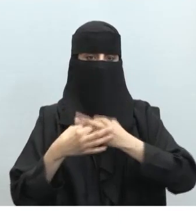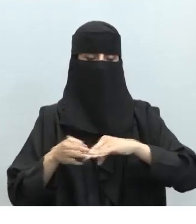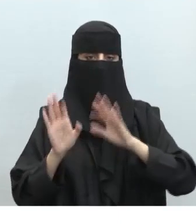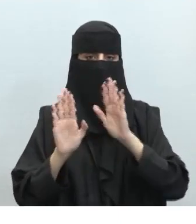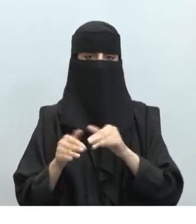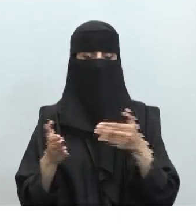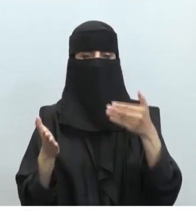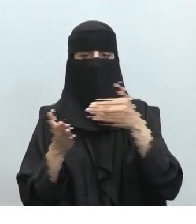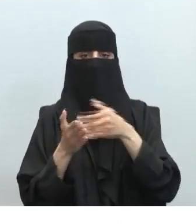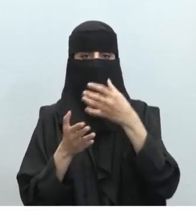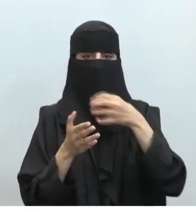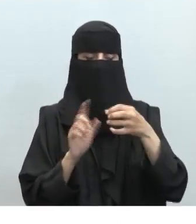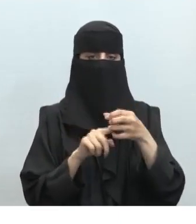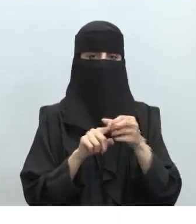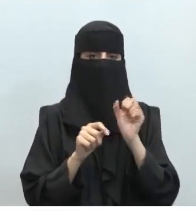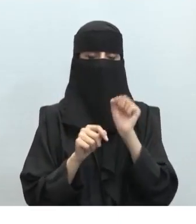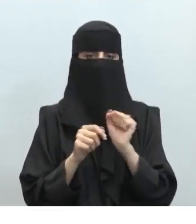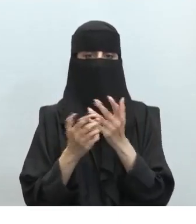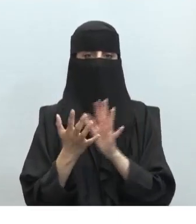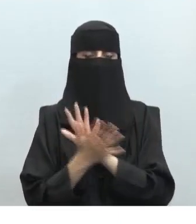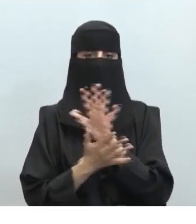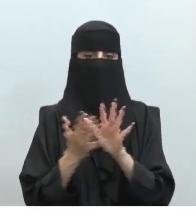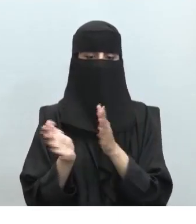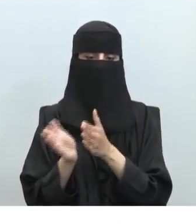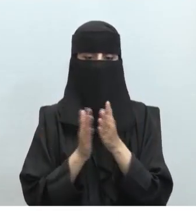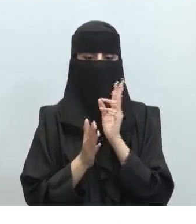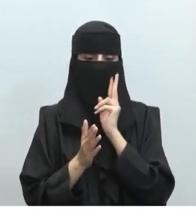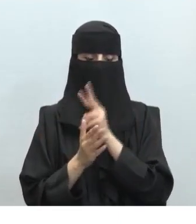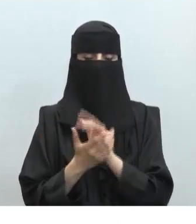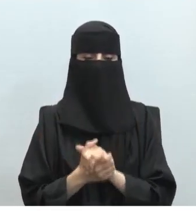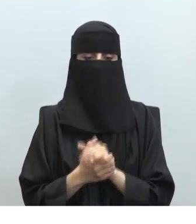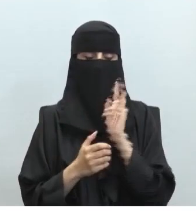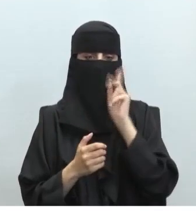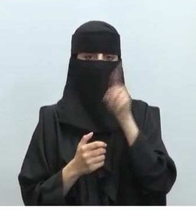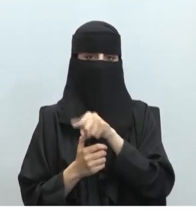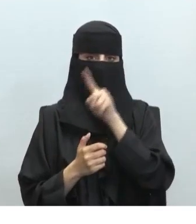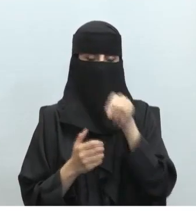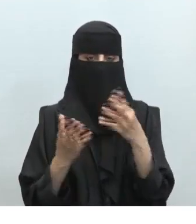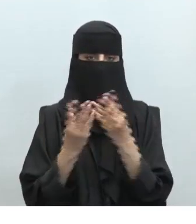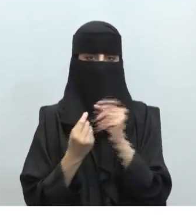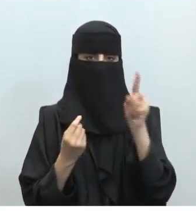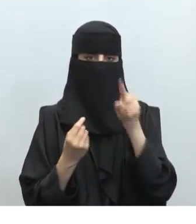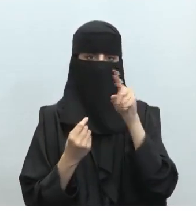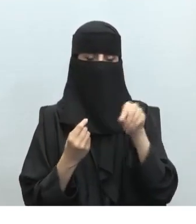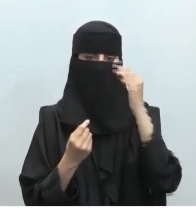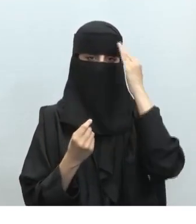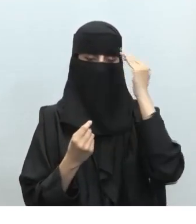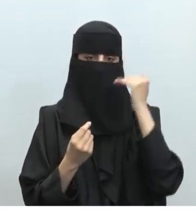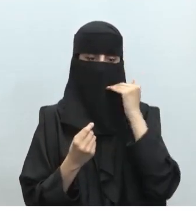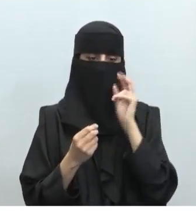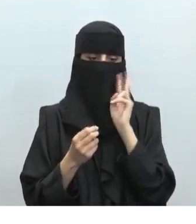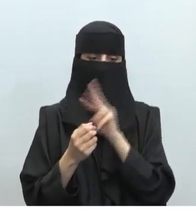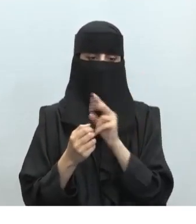الزوج الاخير الكروموسومات الاخير تعبر عن الكروموسومات الجنسسيه ففي الذكر يتواجد كروموسوم اكس وكروم واي بينما في الانثى تتواجد